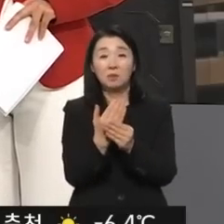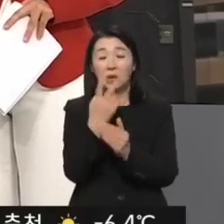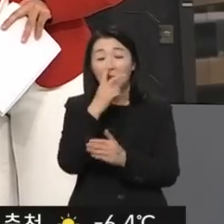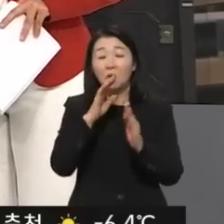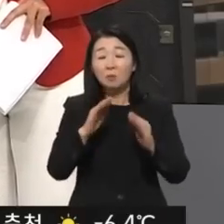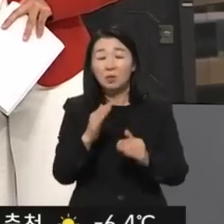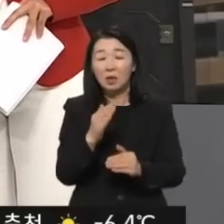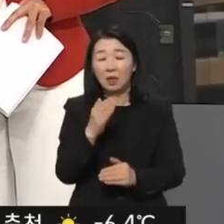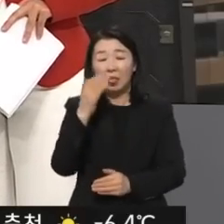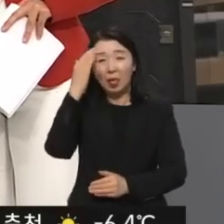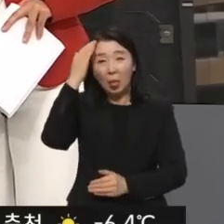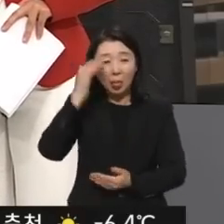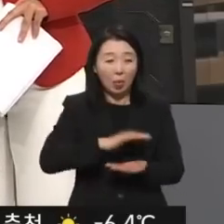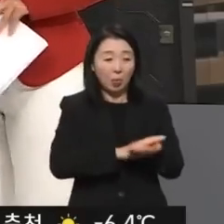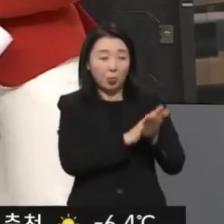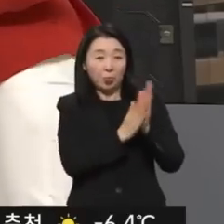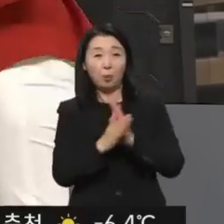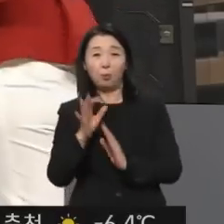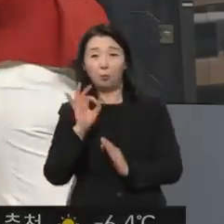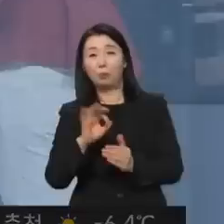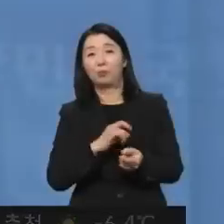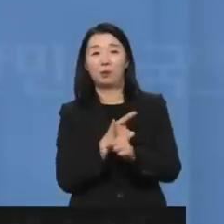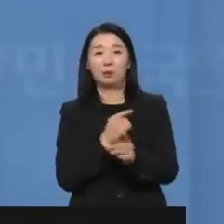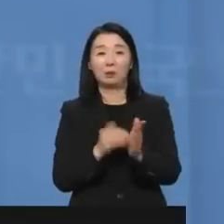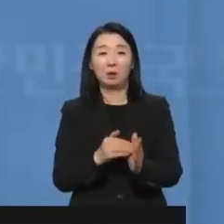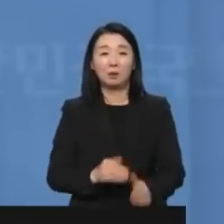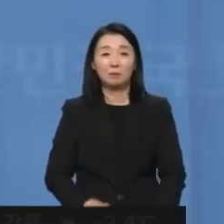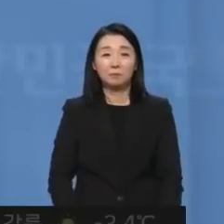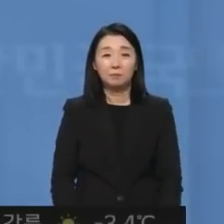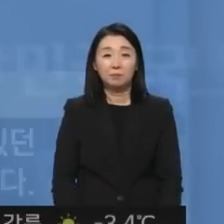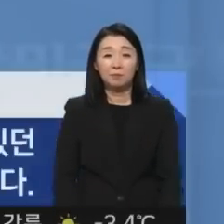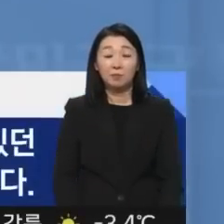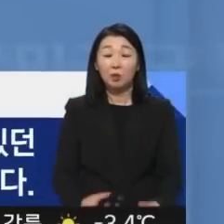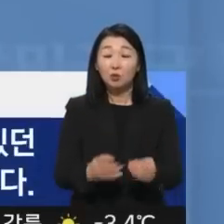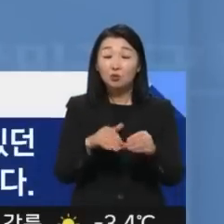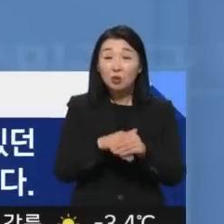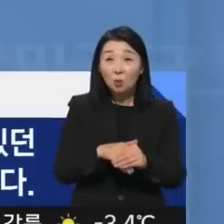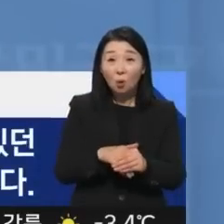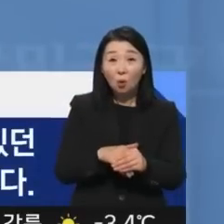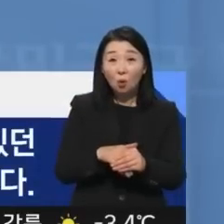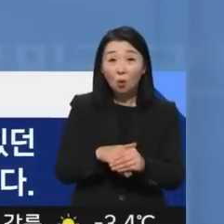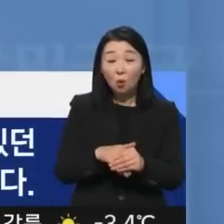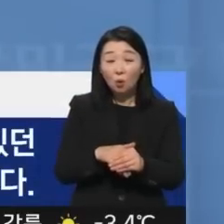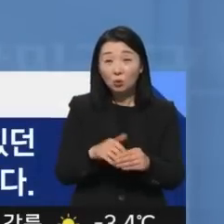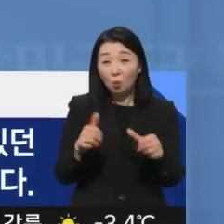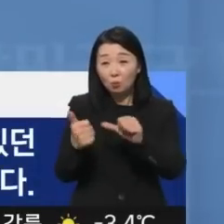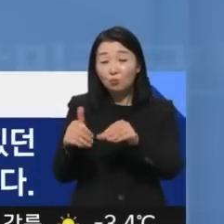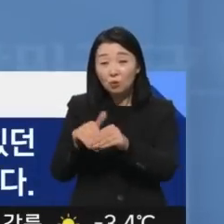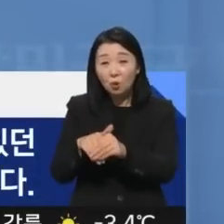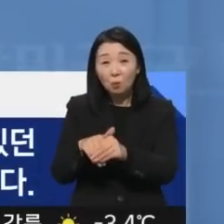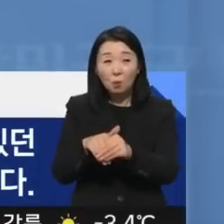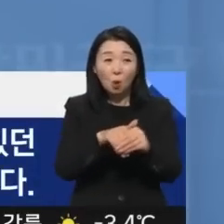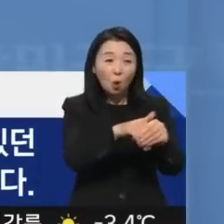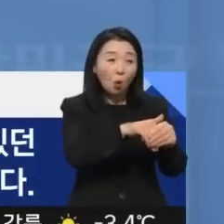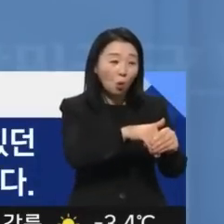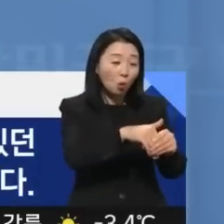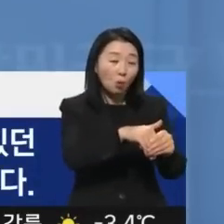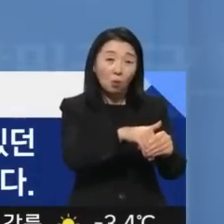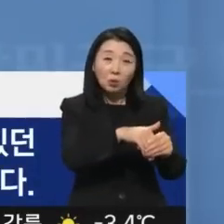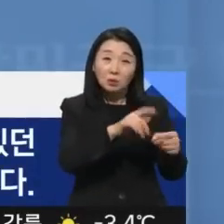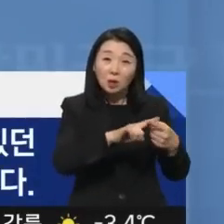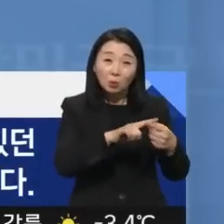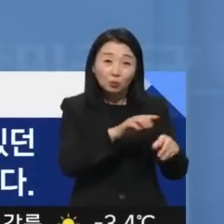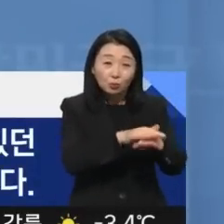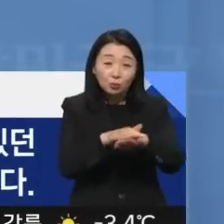뭉치로 둔갑시켰다고 했습니다. 축의금, 부의금을 이 봉투째로 수십 개 이렇게 놔뒀는데